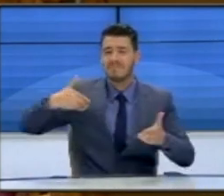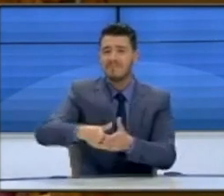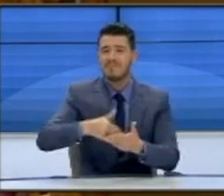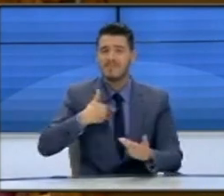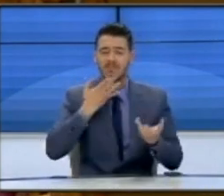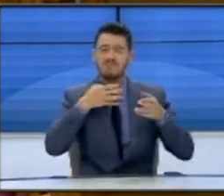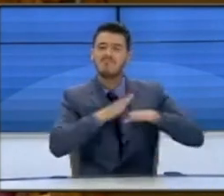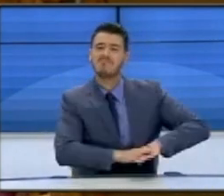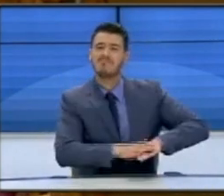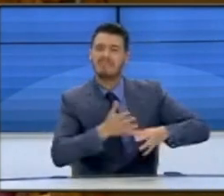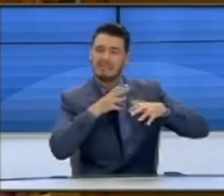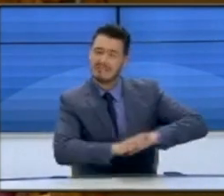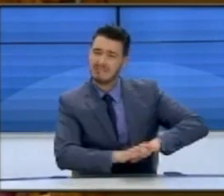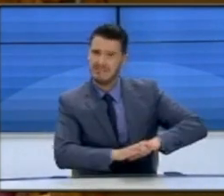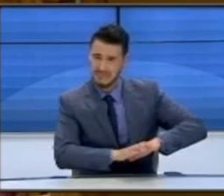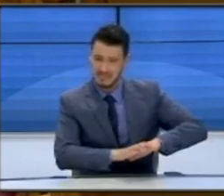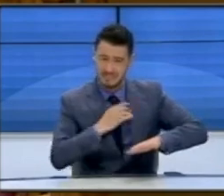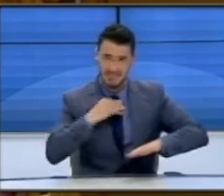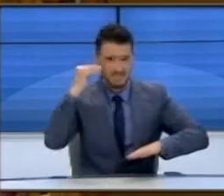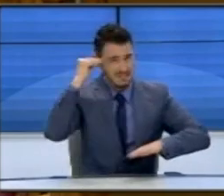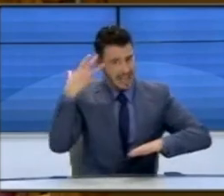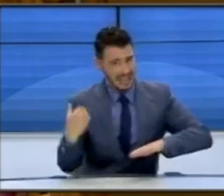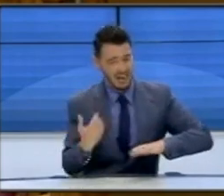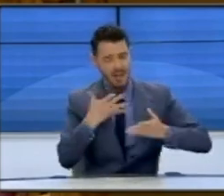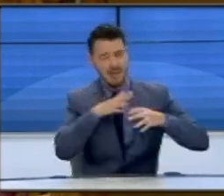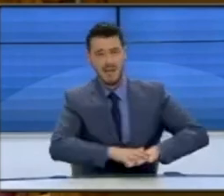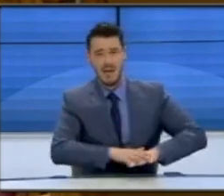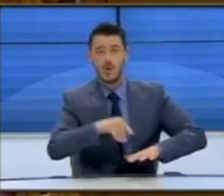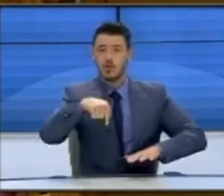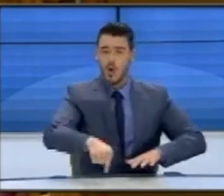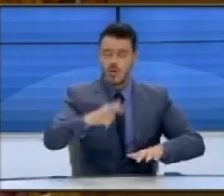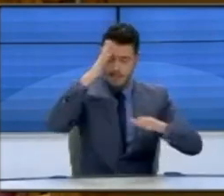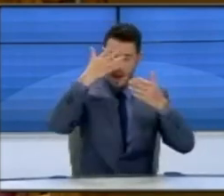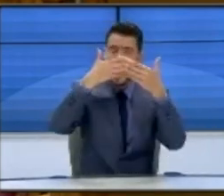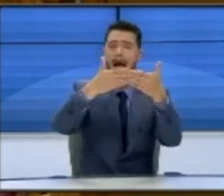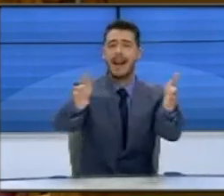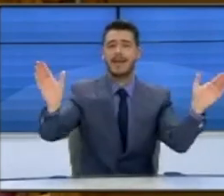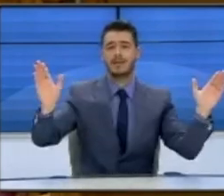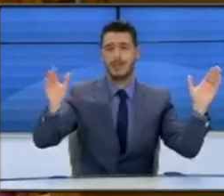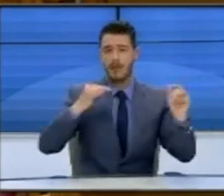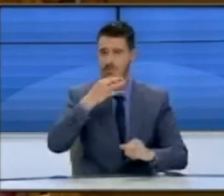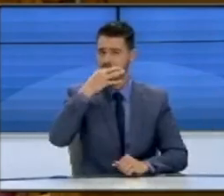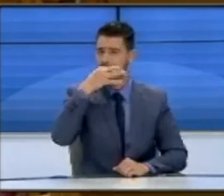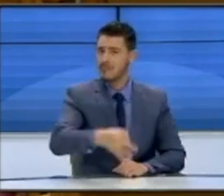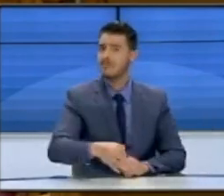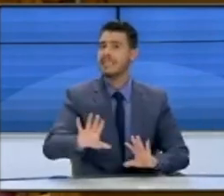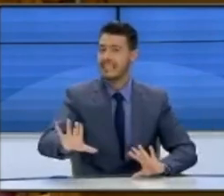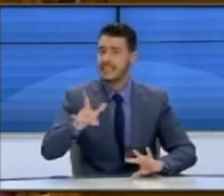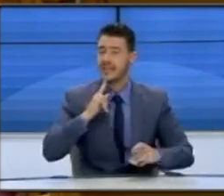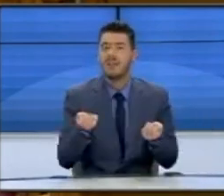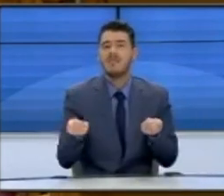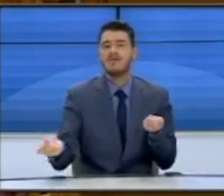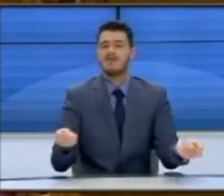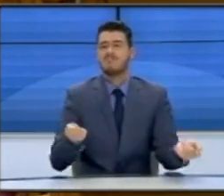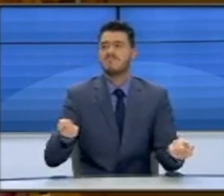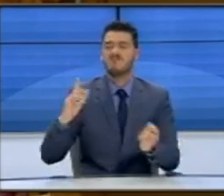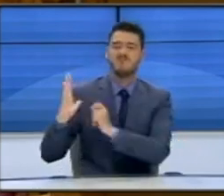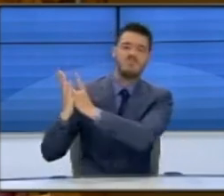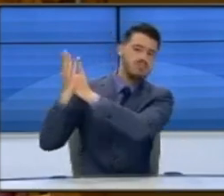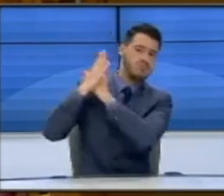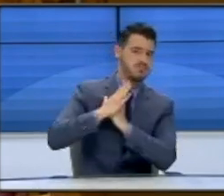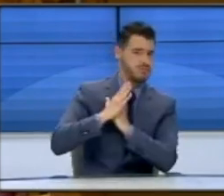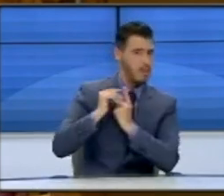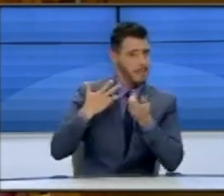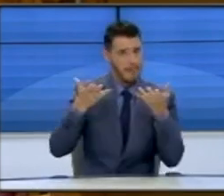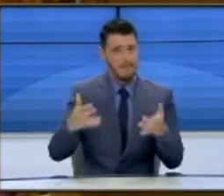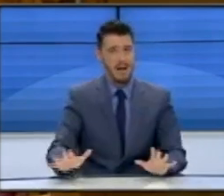το γεγονός ότι μπορούμε πια ανοιχτά να μιλάμε για φαινόμενα εξουσιαστικής βίας και να δίνουμε την